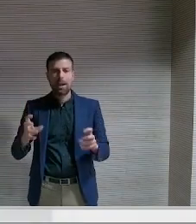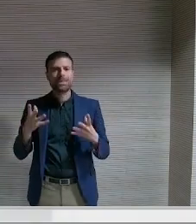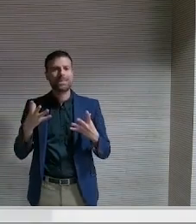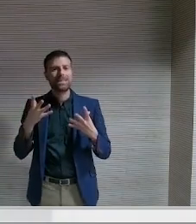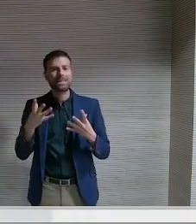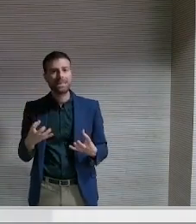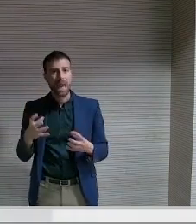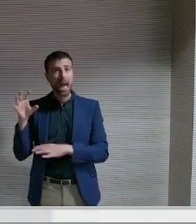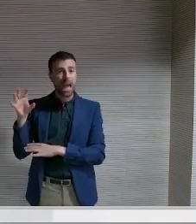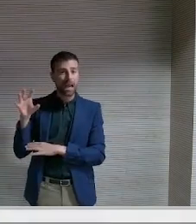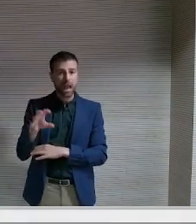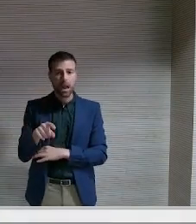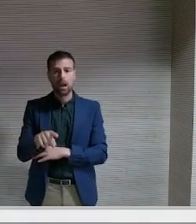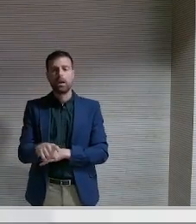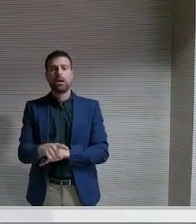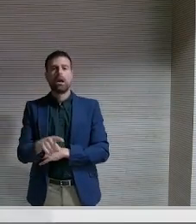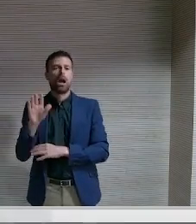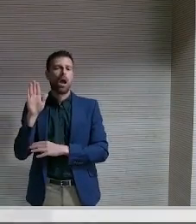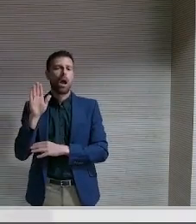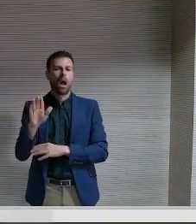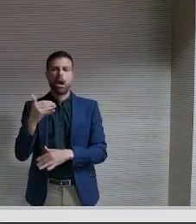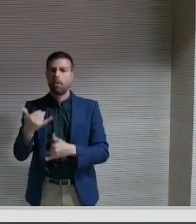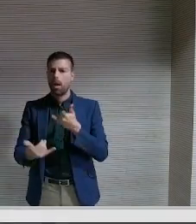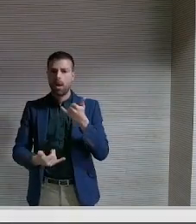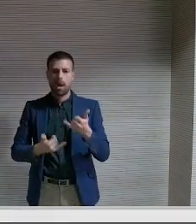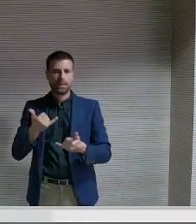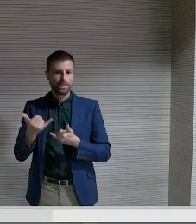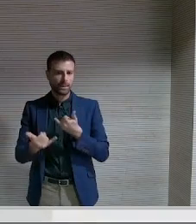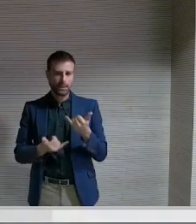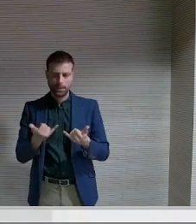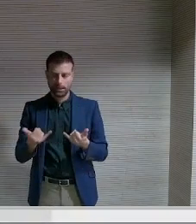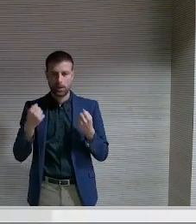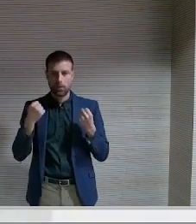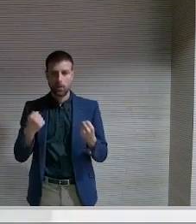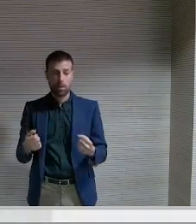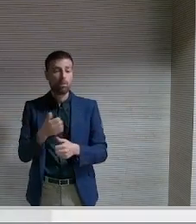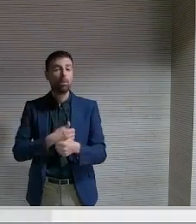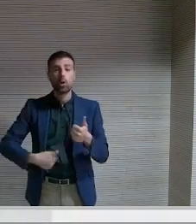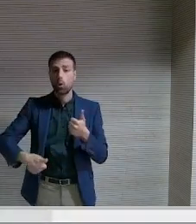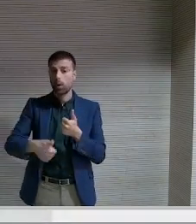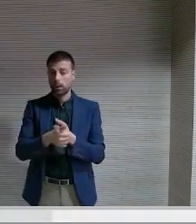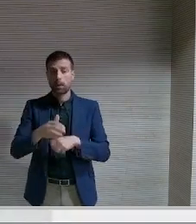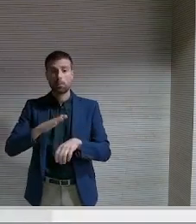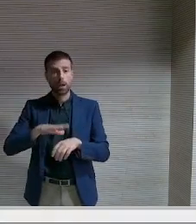una amenaça en tots els sentits i, per tant, és una prioritat del govern.